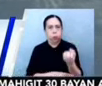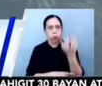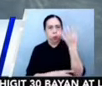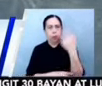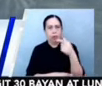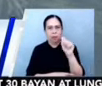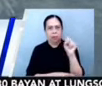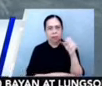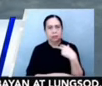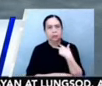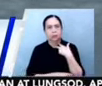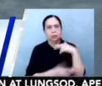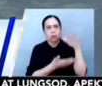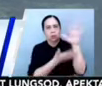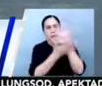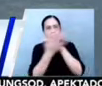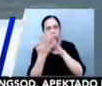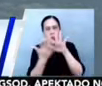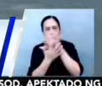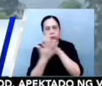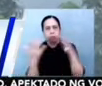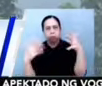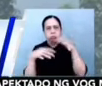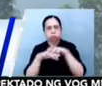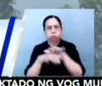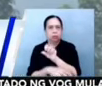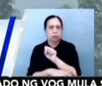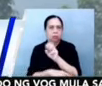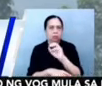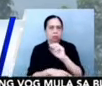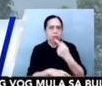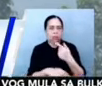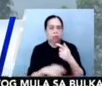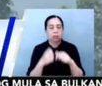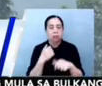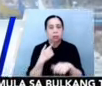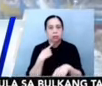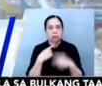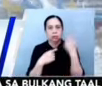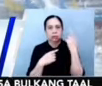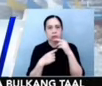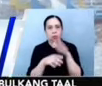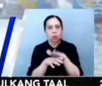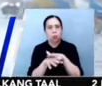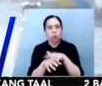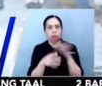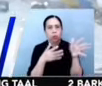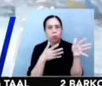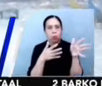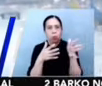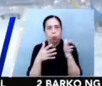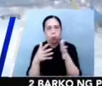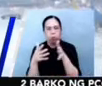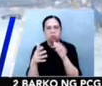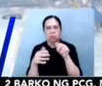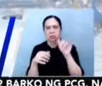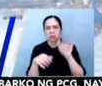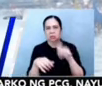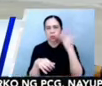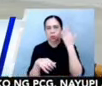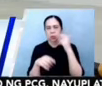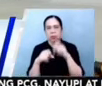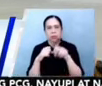himpapawid kaya humalo sa hamog ayon sa fiv factor ang mabagal na takbo ng hangin sa taal volcano Island kaya hindi agad